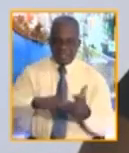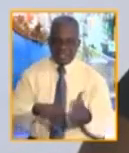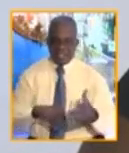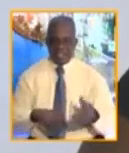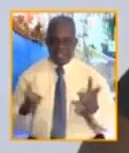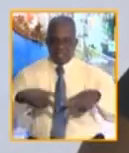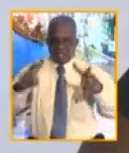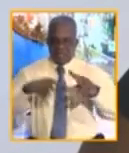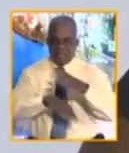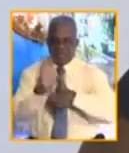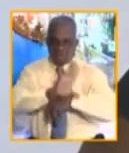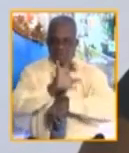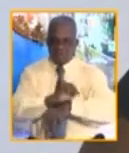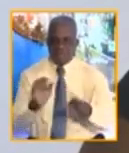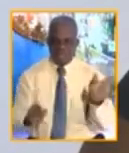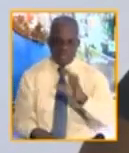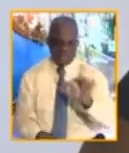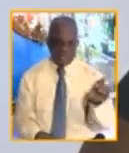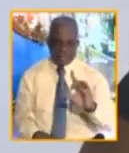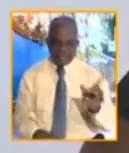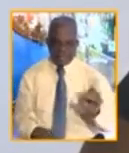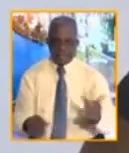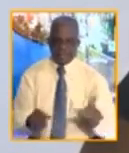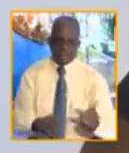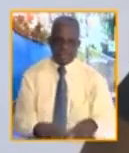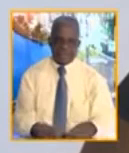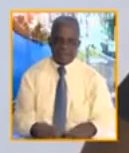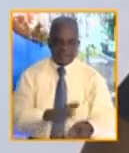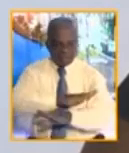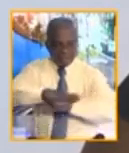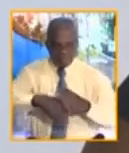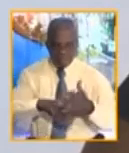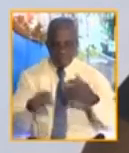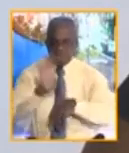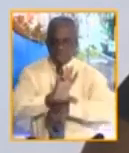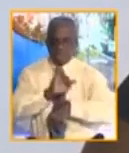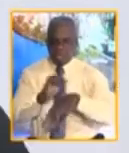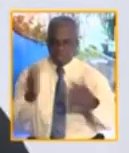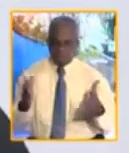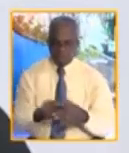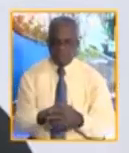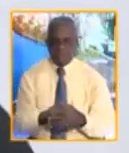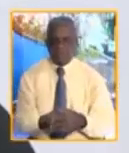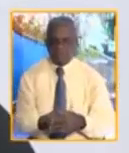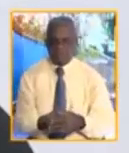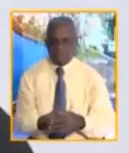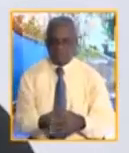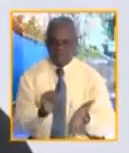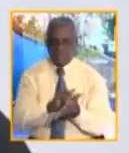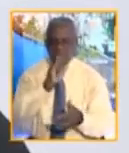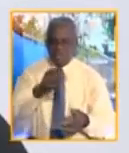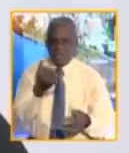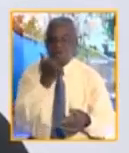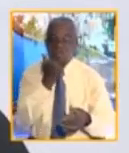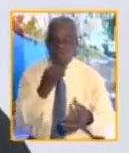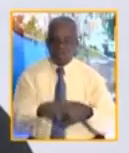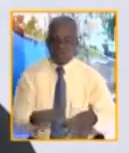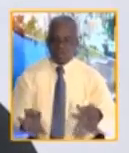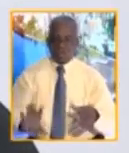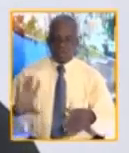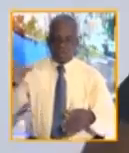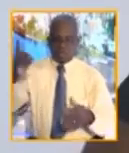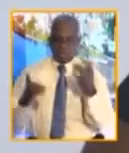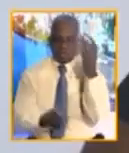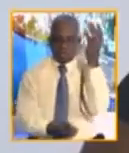plastique n'a été découverte sur le territoire national en Côte d'Ivoire et sur le marché du riz en Côte d'Ivoire. Notre département